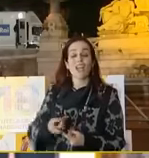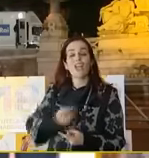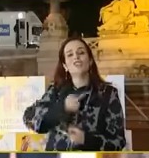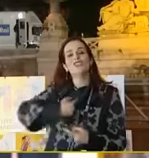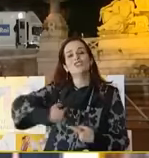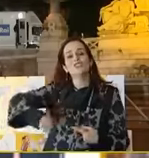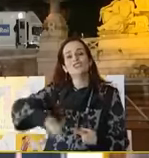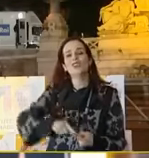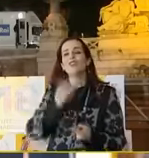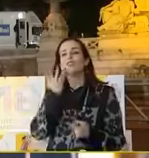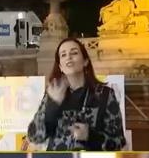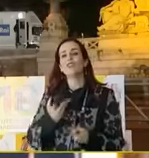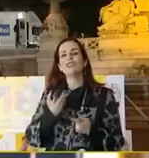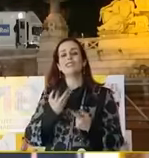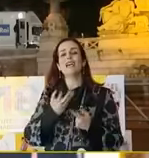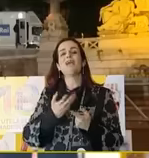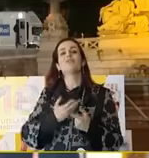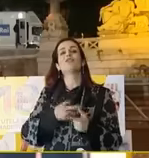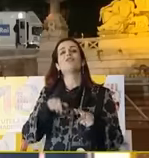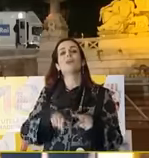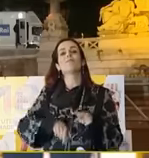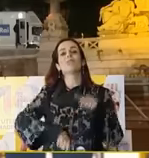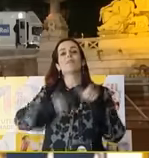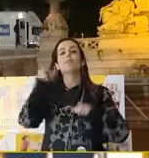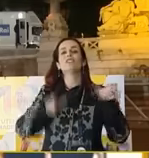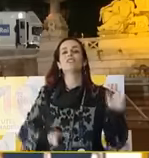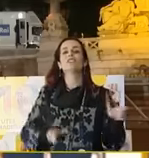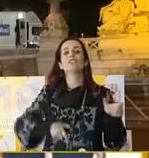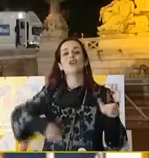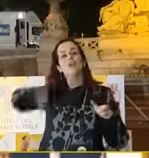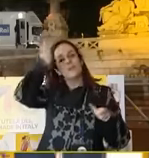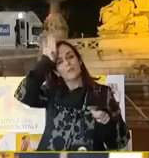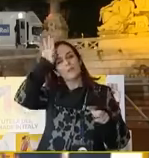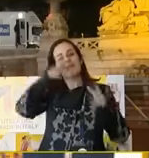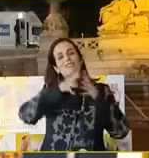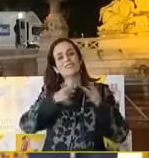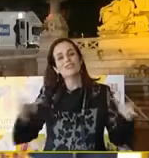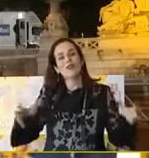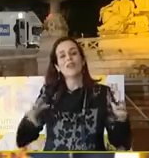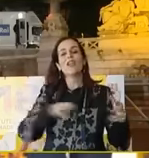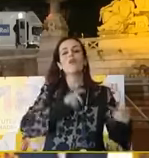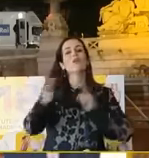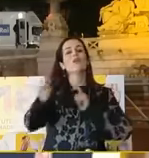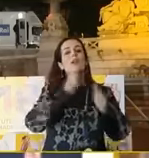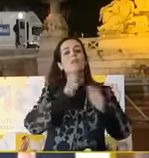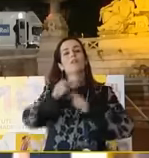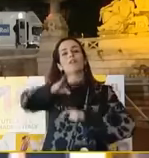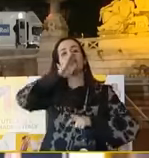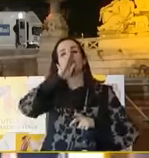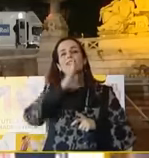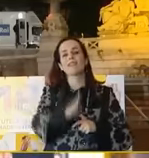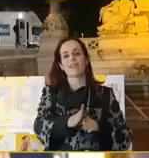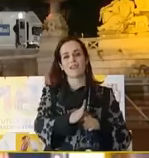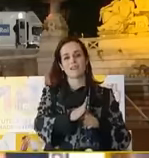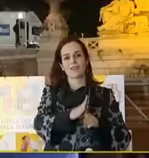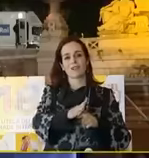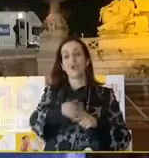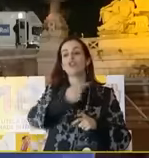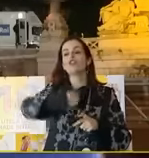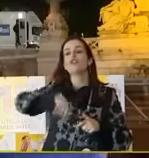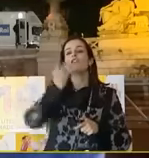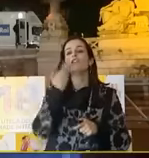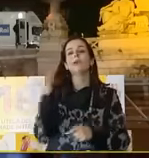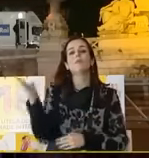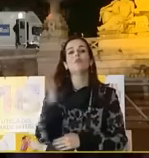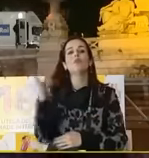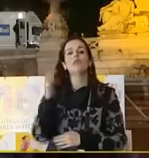gli imprenditori avranno un rapporto più semplice con la pubblica amministrazione. A livello nazionale abbiamo parlato di sburocratizzare. Noi lo